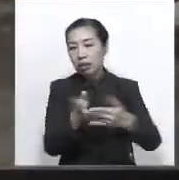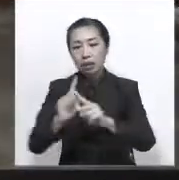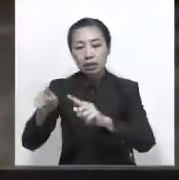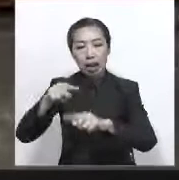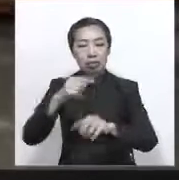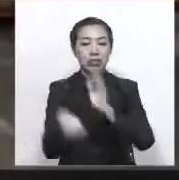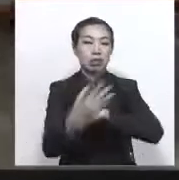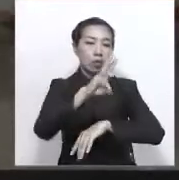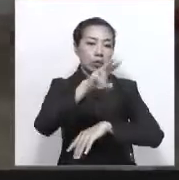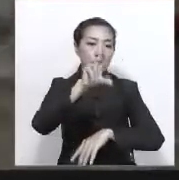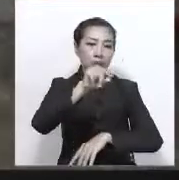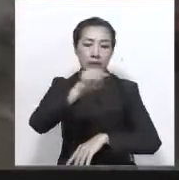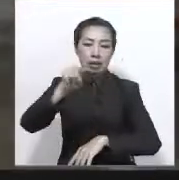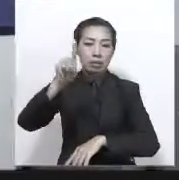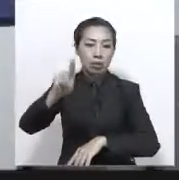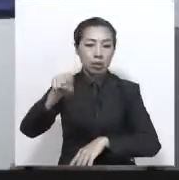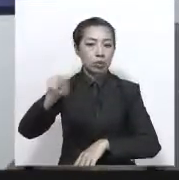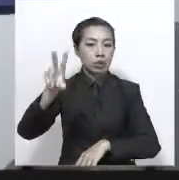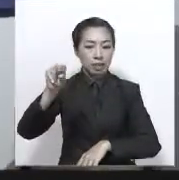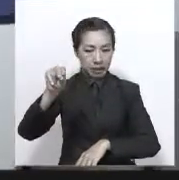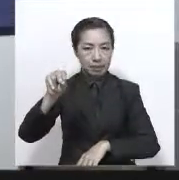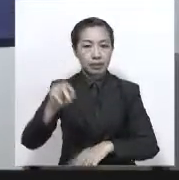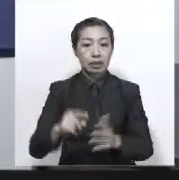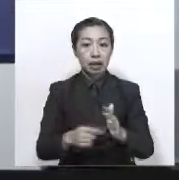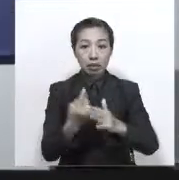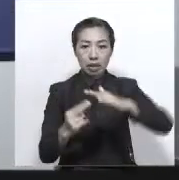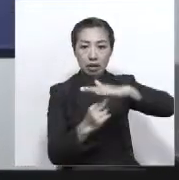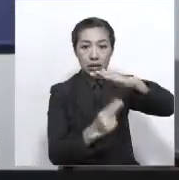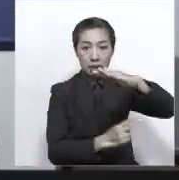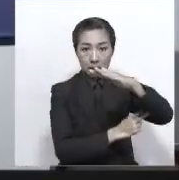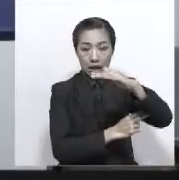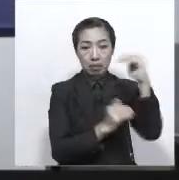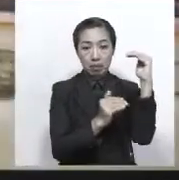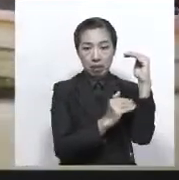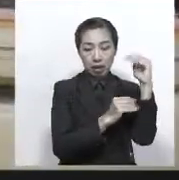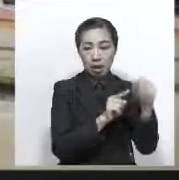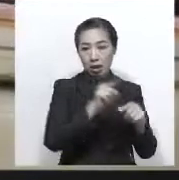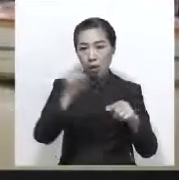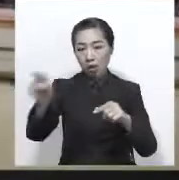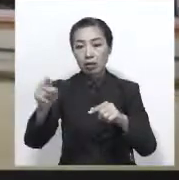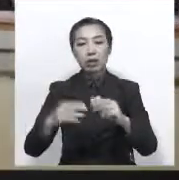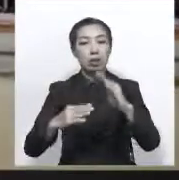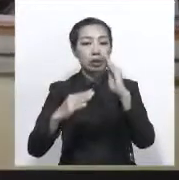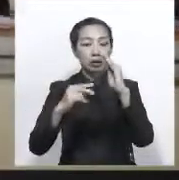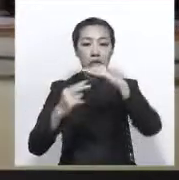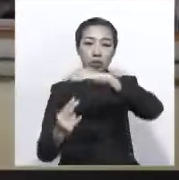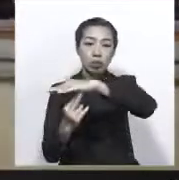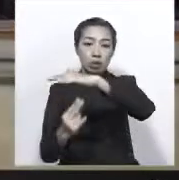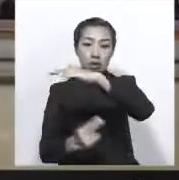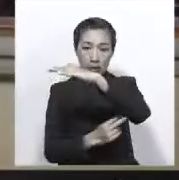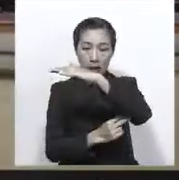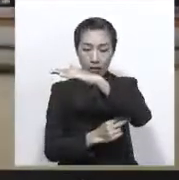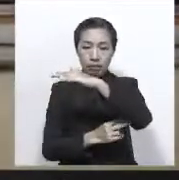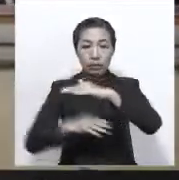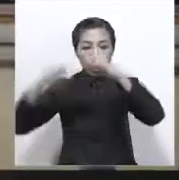ถึง 13:30 น.ตั้งแต่สะพานพระปิ่นเกล้าจนถึงสะพานพระพุทธยอดฟ้าแต่หลังจากนั้นจะเปิ